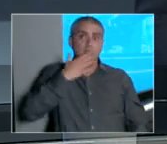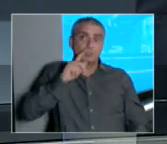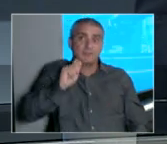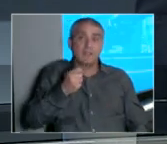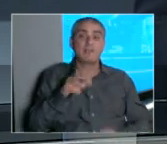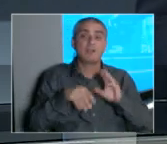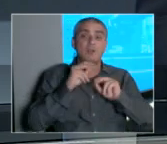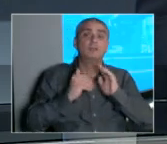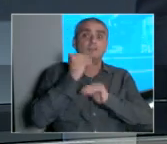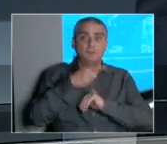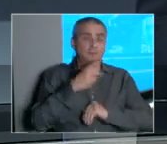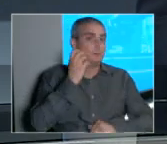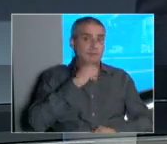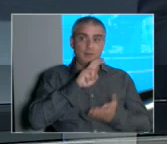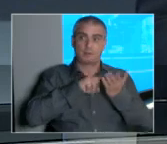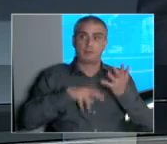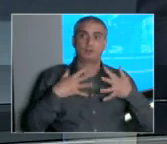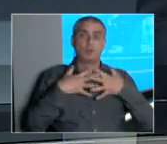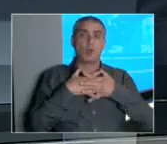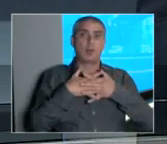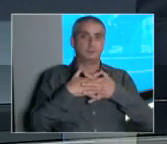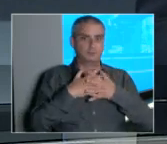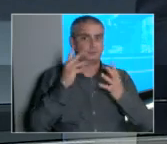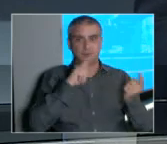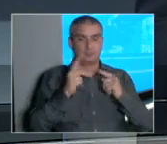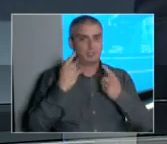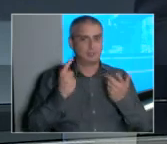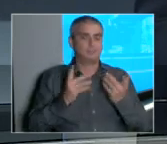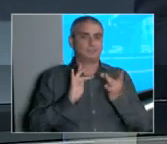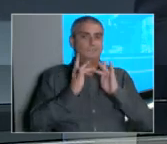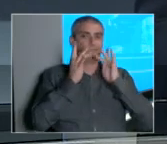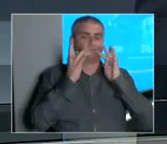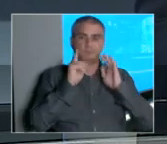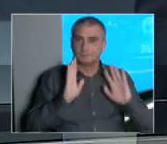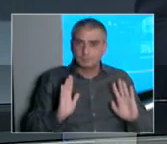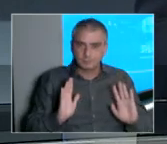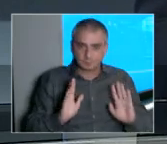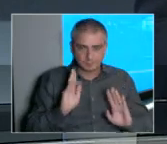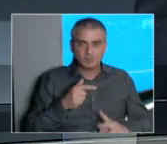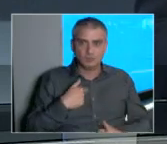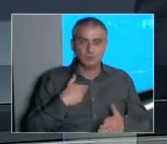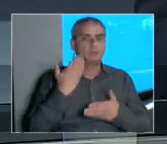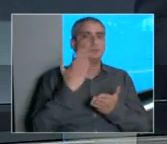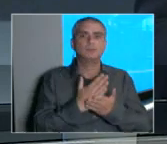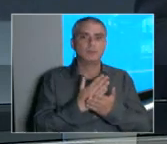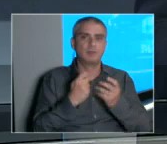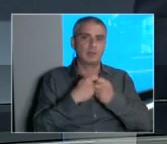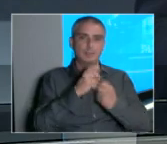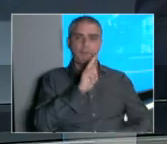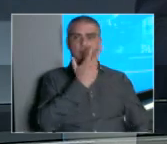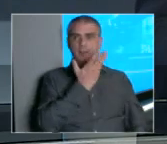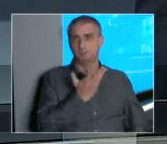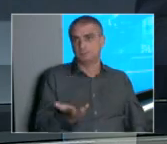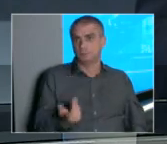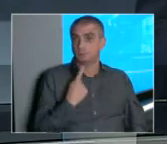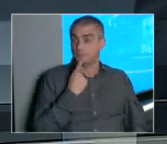דווקא בבחירות שלאחריהן איווט פרש מהקואליציה, היה ביניהם איזשהו קרע, אבל תשמע, יש לנו גם שורה תחתונה לגבי בני גנץ.